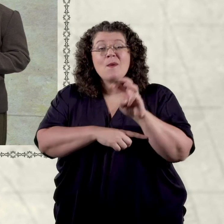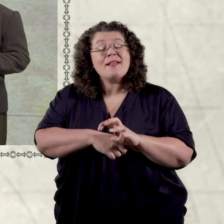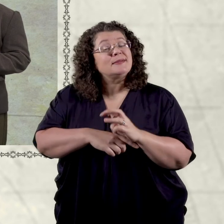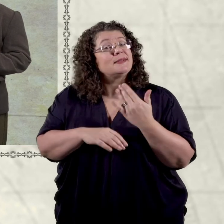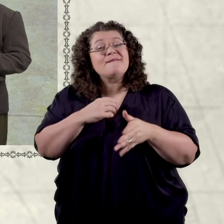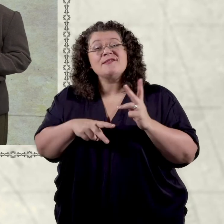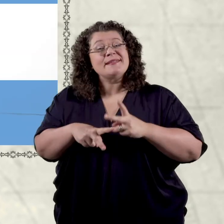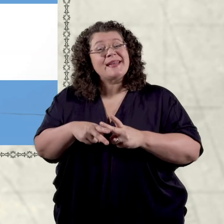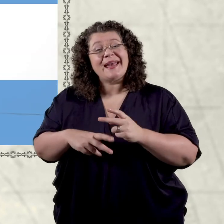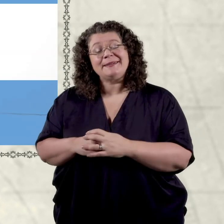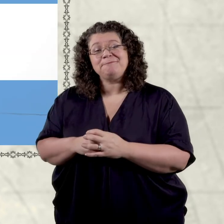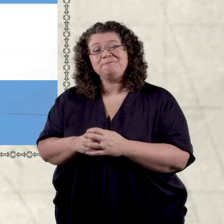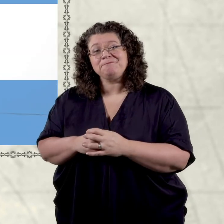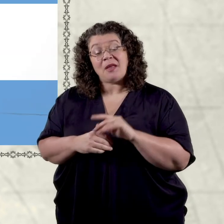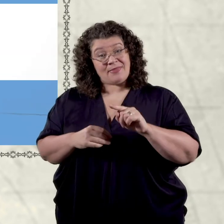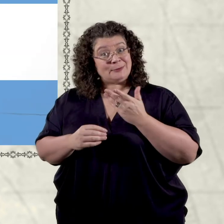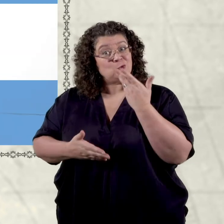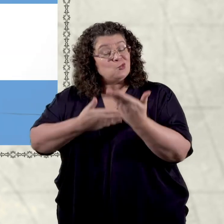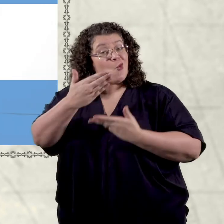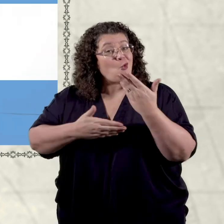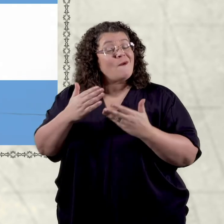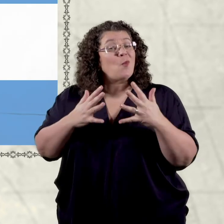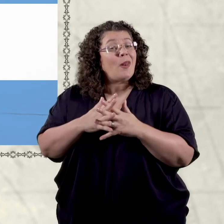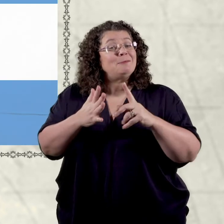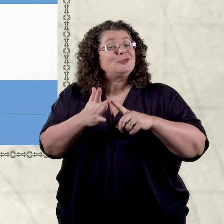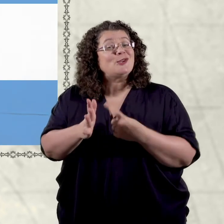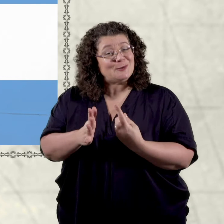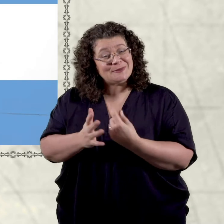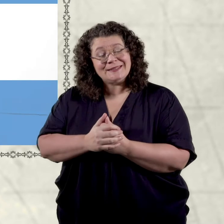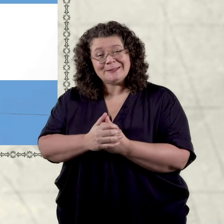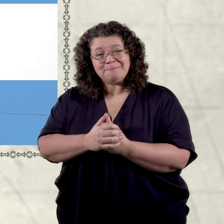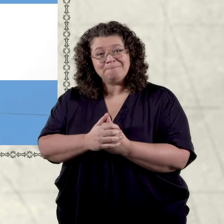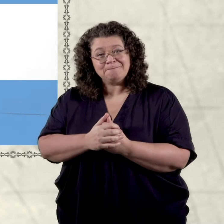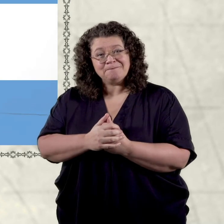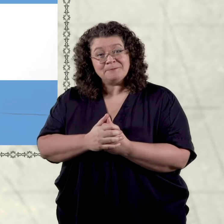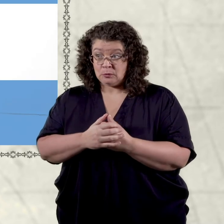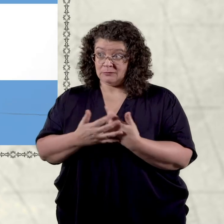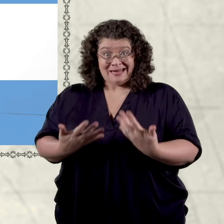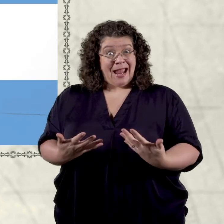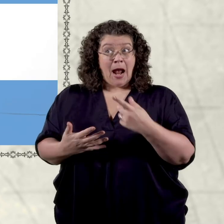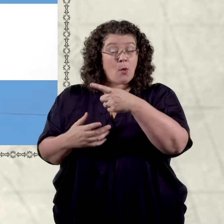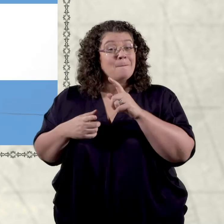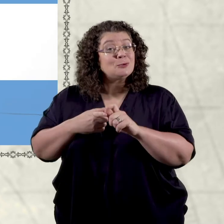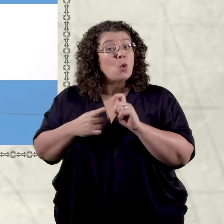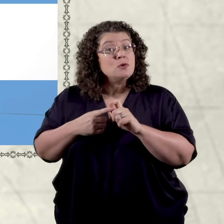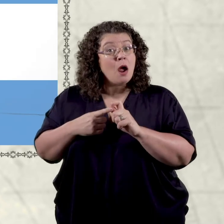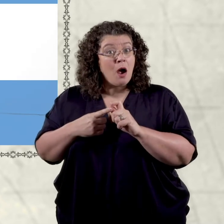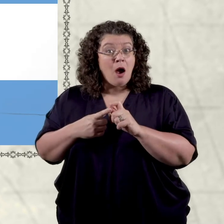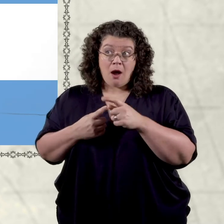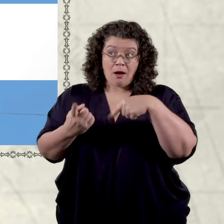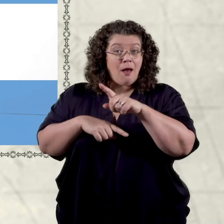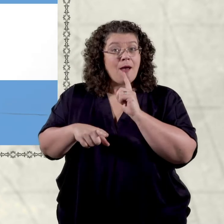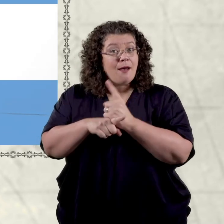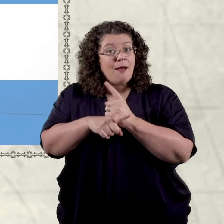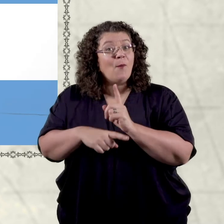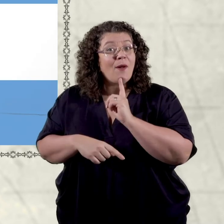Gymru. A dyna ni, hanes William Jones. Rwan ta, mae yna bobl sydd yn byw ym Patagonia hyd